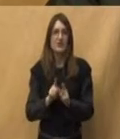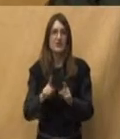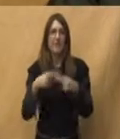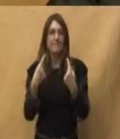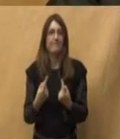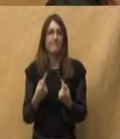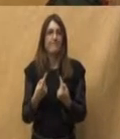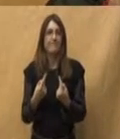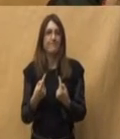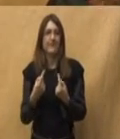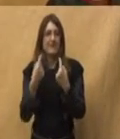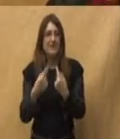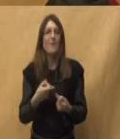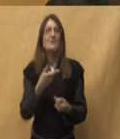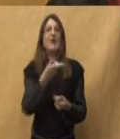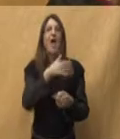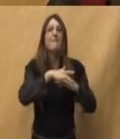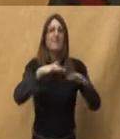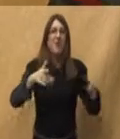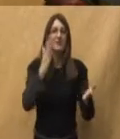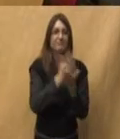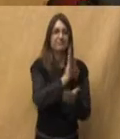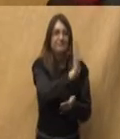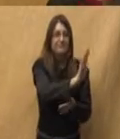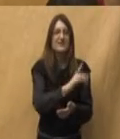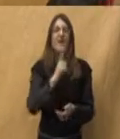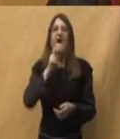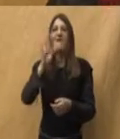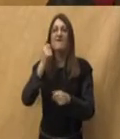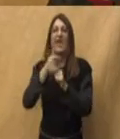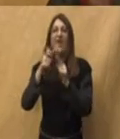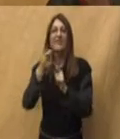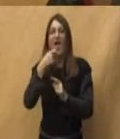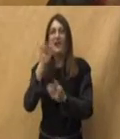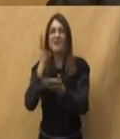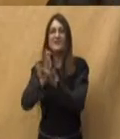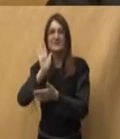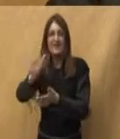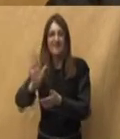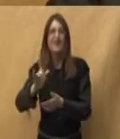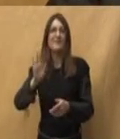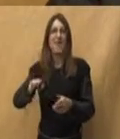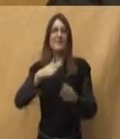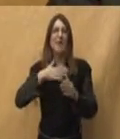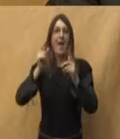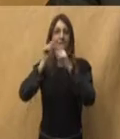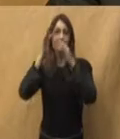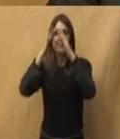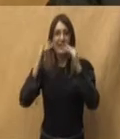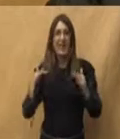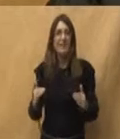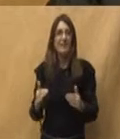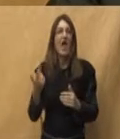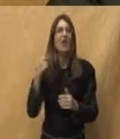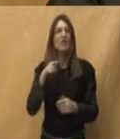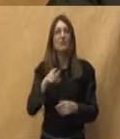ona za mediteransku prehranu, pa piramida za vegetarijance. Svako je tu piramidu razradio, ali piramida nema po